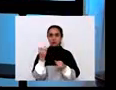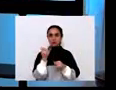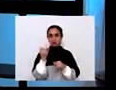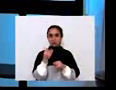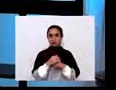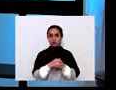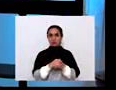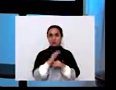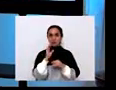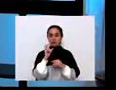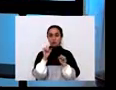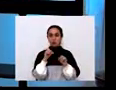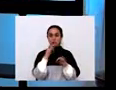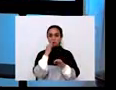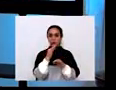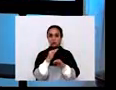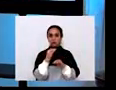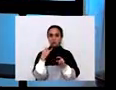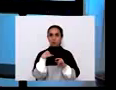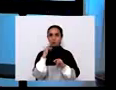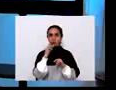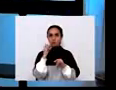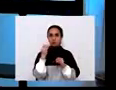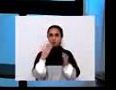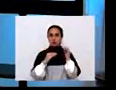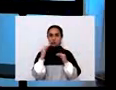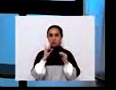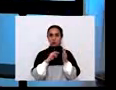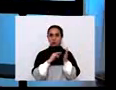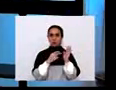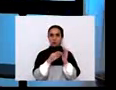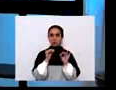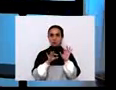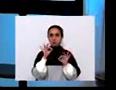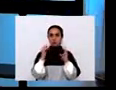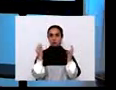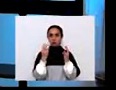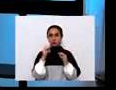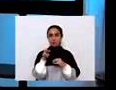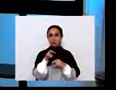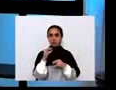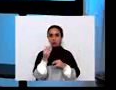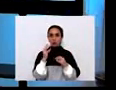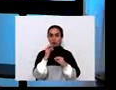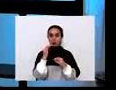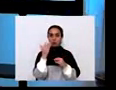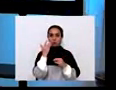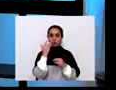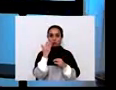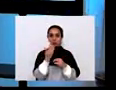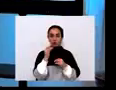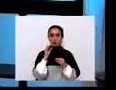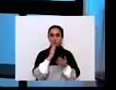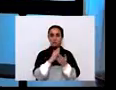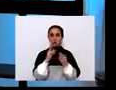интересное. Вы могли бы сказать, мы уже и составили план, и подобрали нужную литературу, но обычно